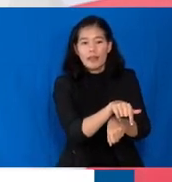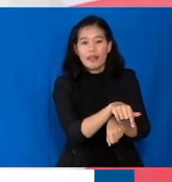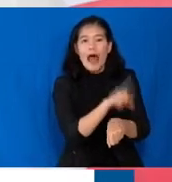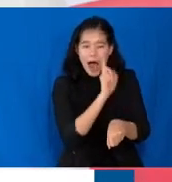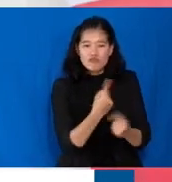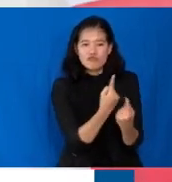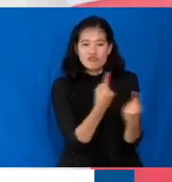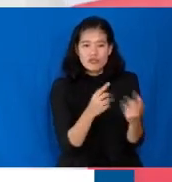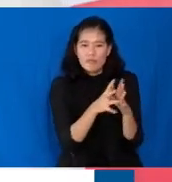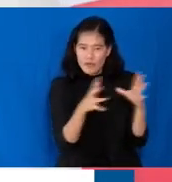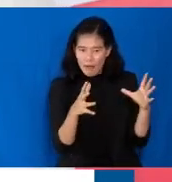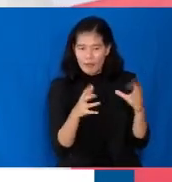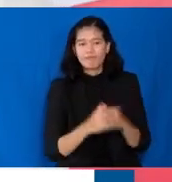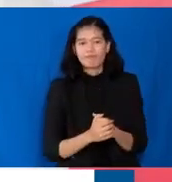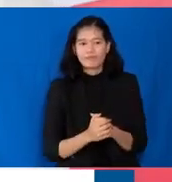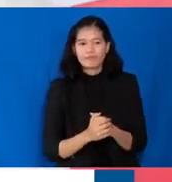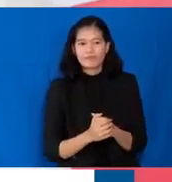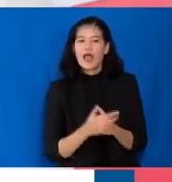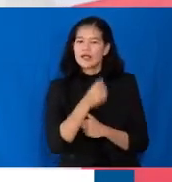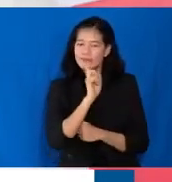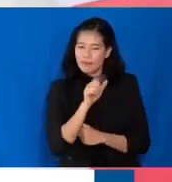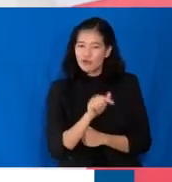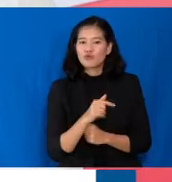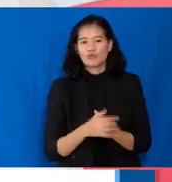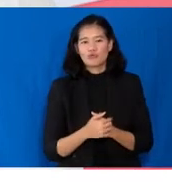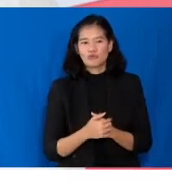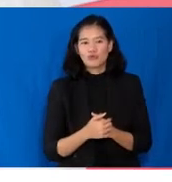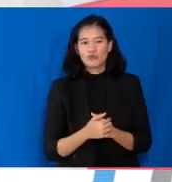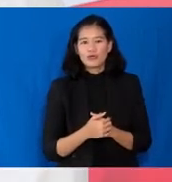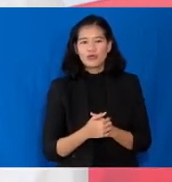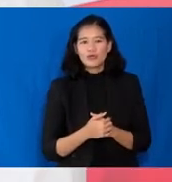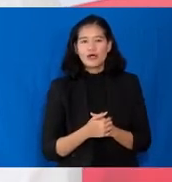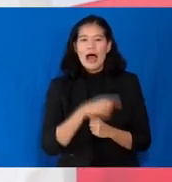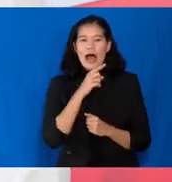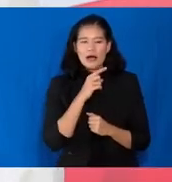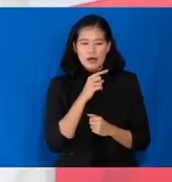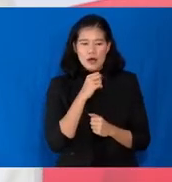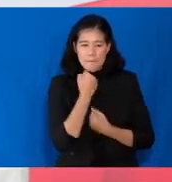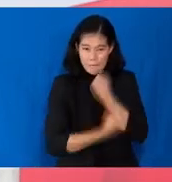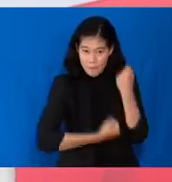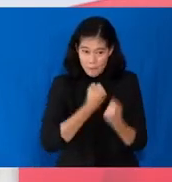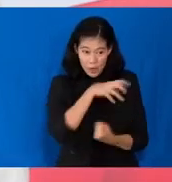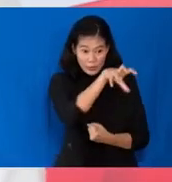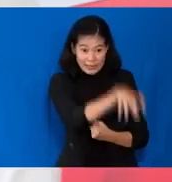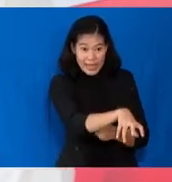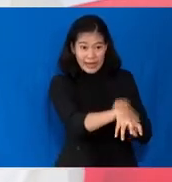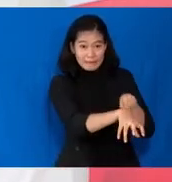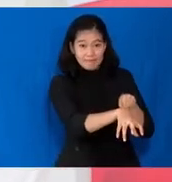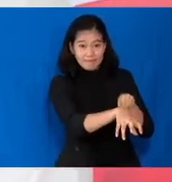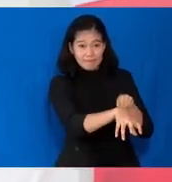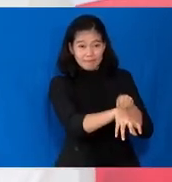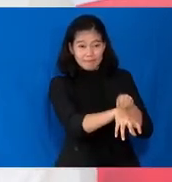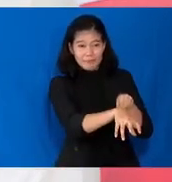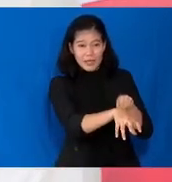atau terjadi oleh karena itu ada mekanisme yang harus ditempuh jika daerah ingin